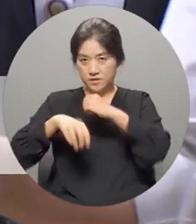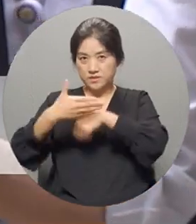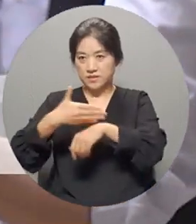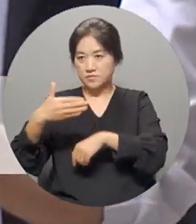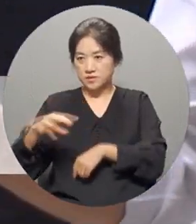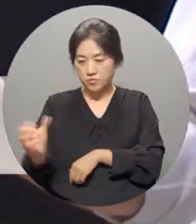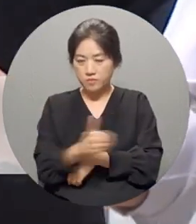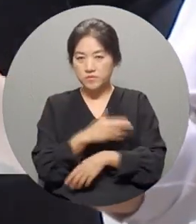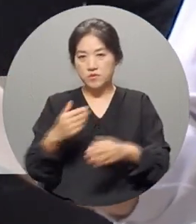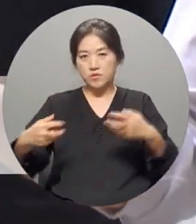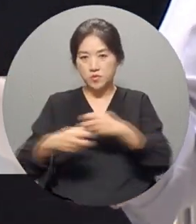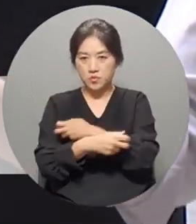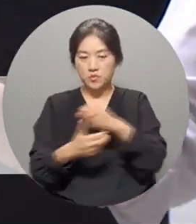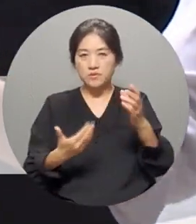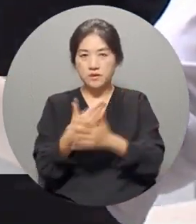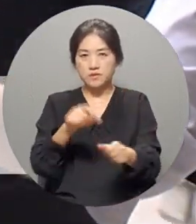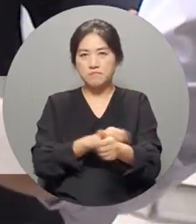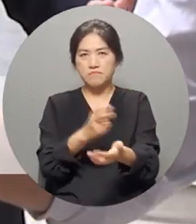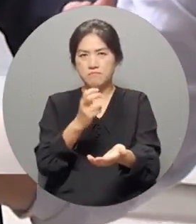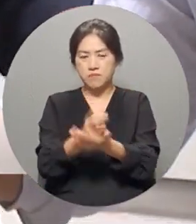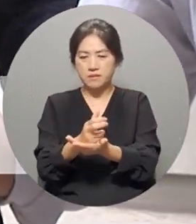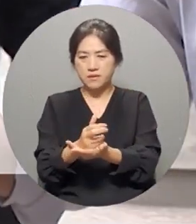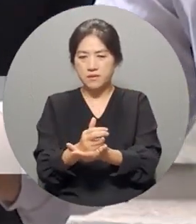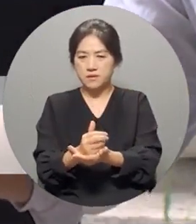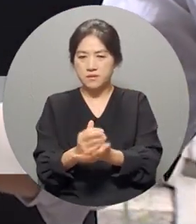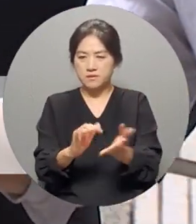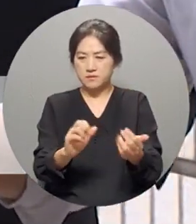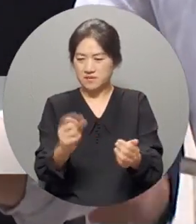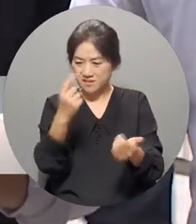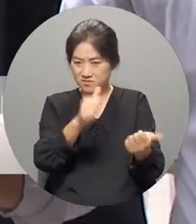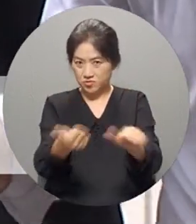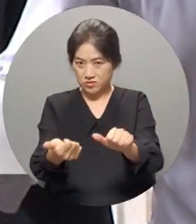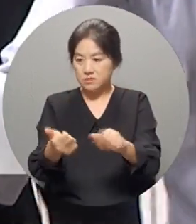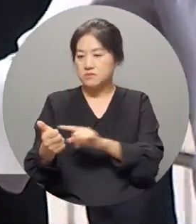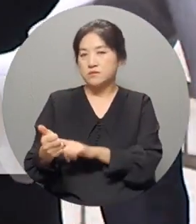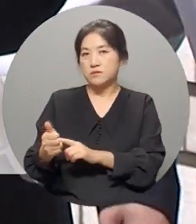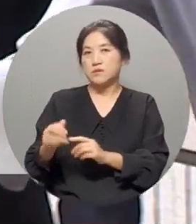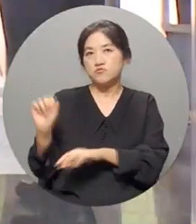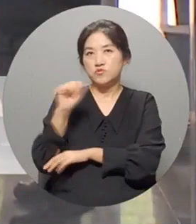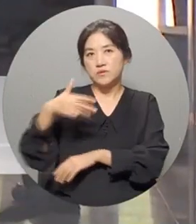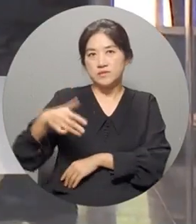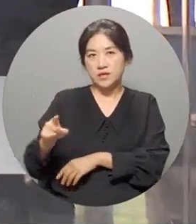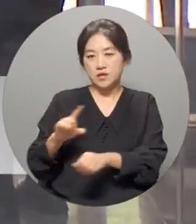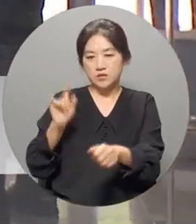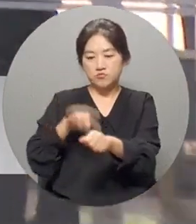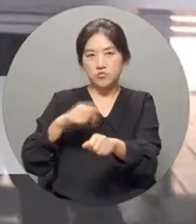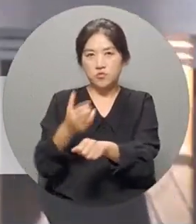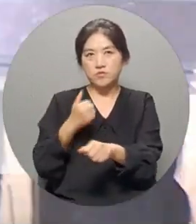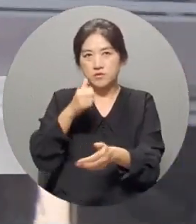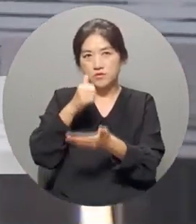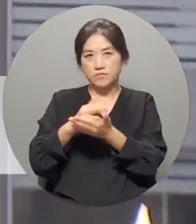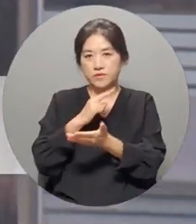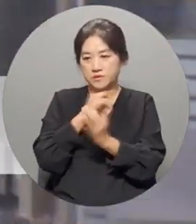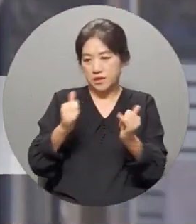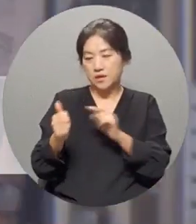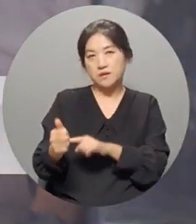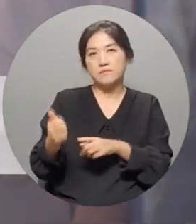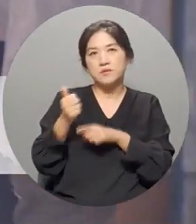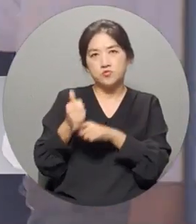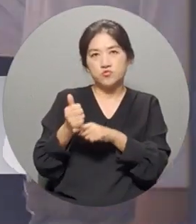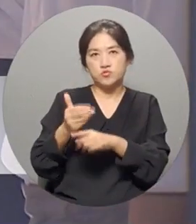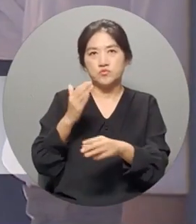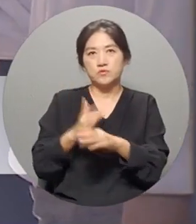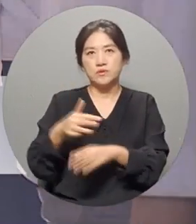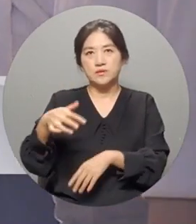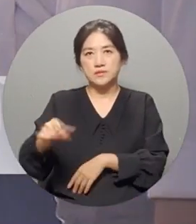교통사고 처리 특례법상 치사 혐의를 받는 운전자 참모 씨에 대해 구속전 피의자 신문을 진행하고 있습니다